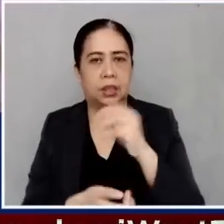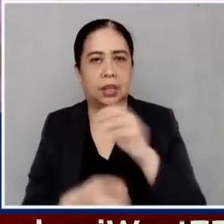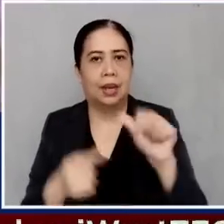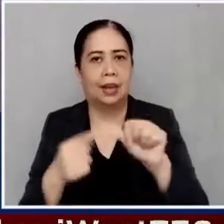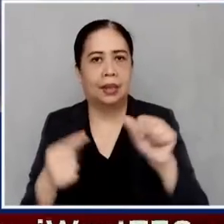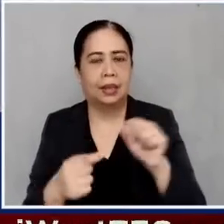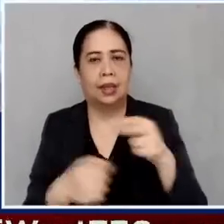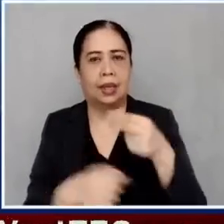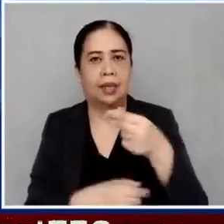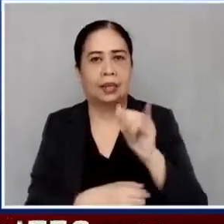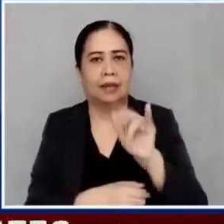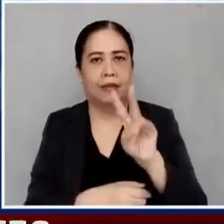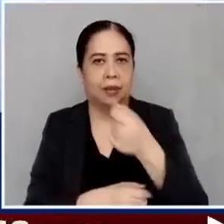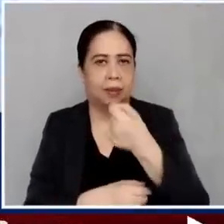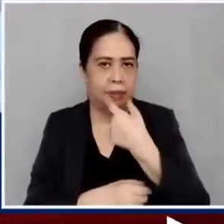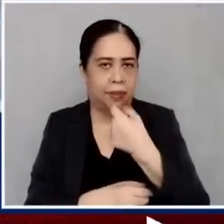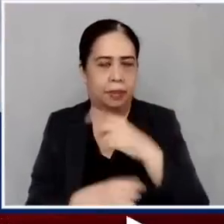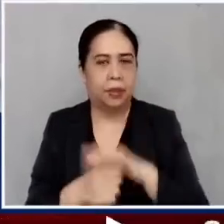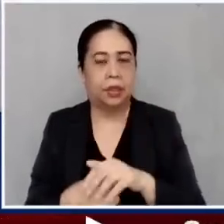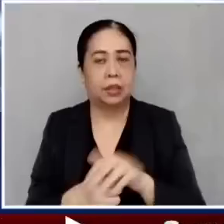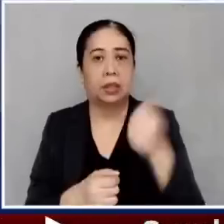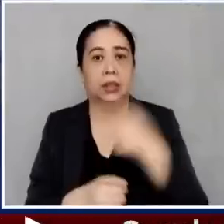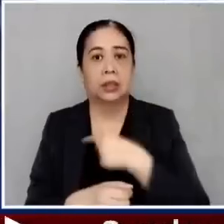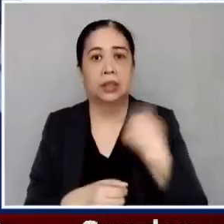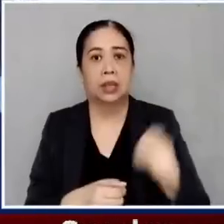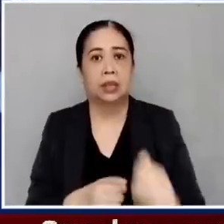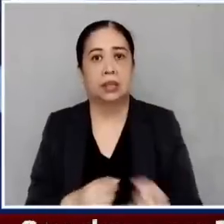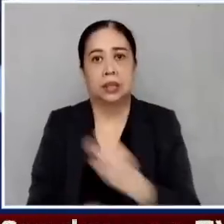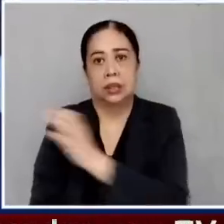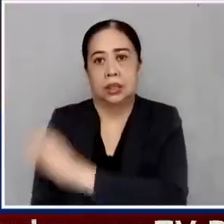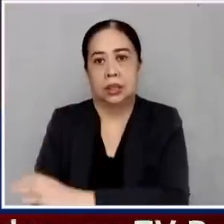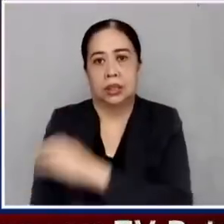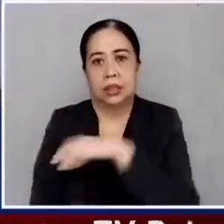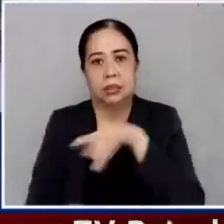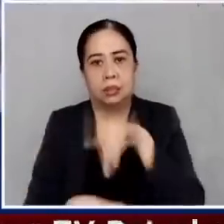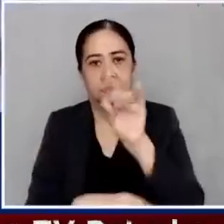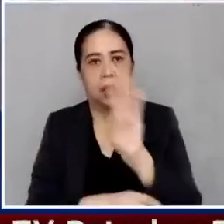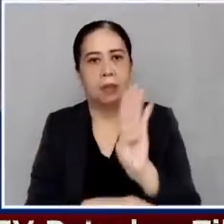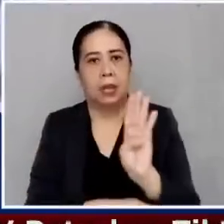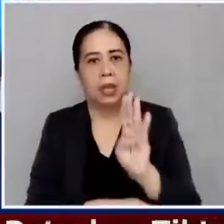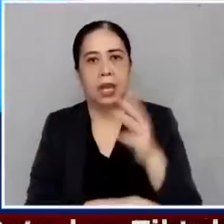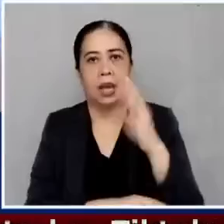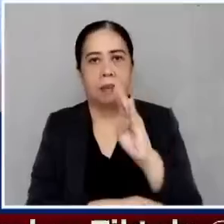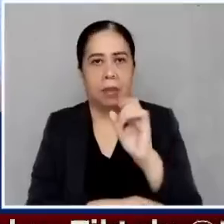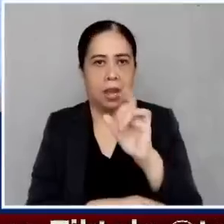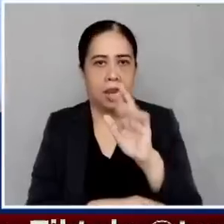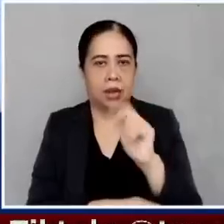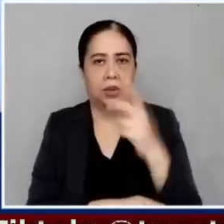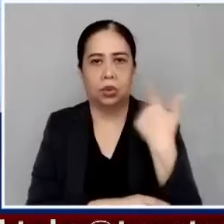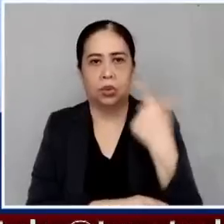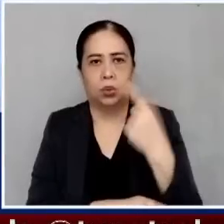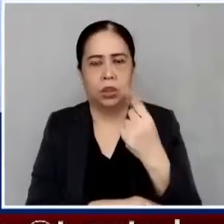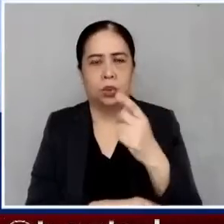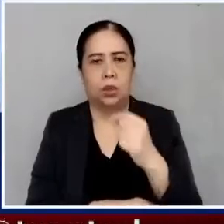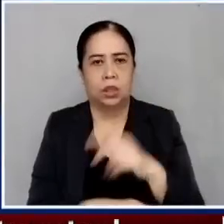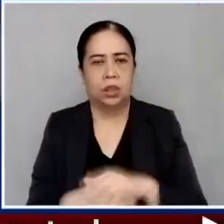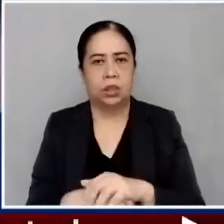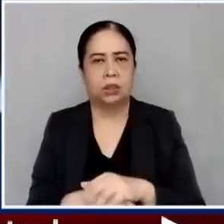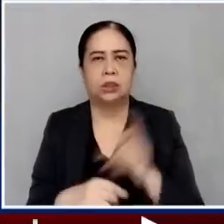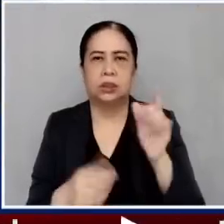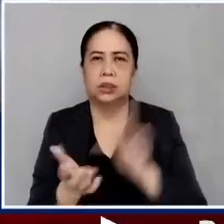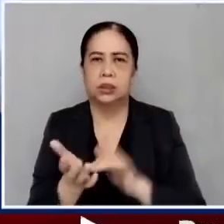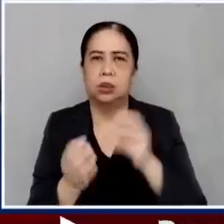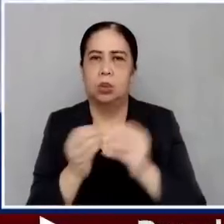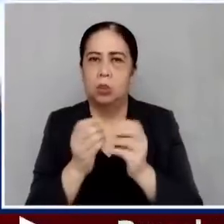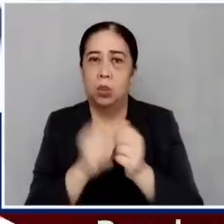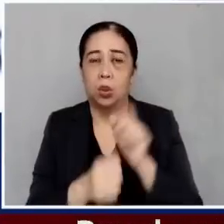anti-HIV pills. Isa pang illegal Chinese clinic ang nadiskubre sa Baclaran noong June 2020. Mga gamot kontra COVID-19